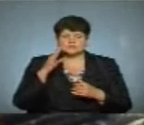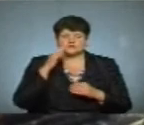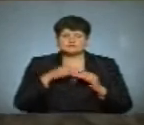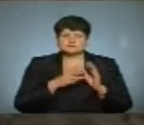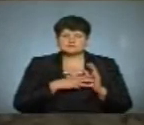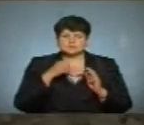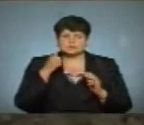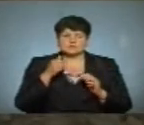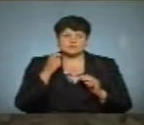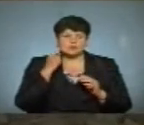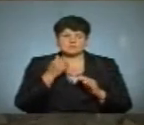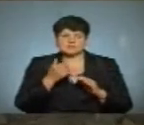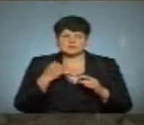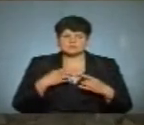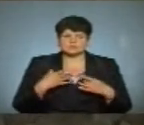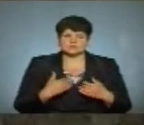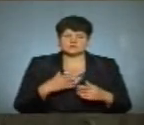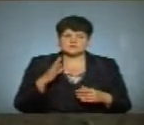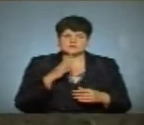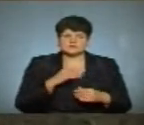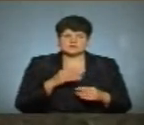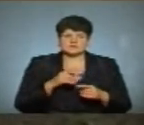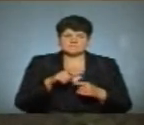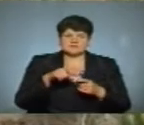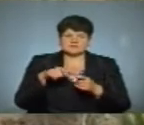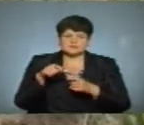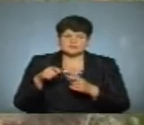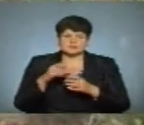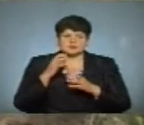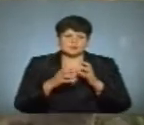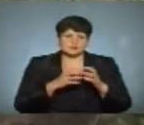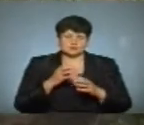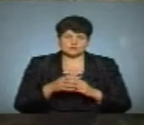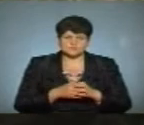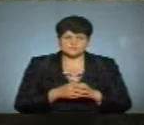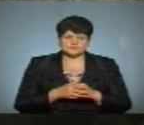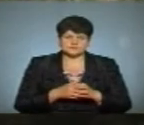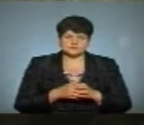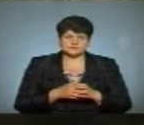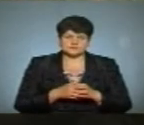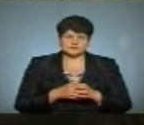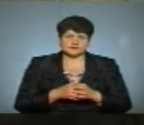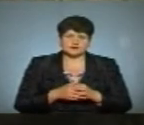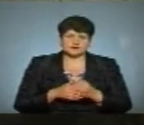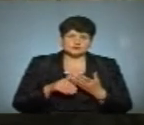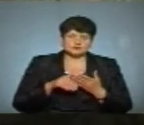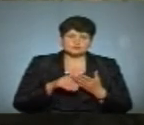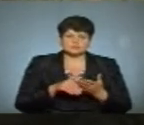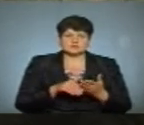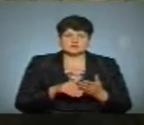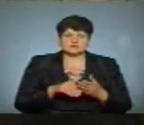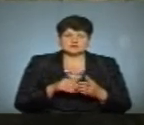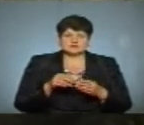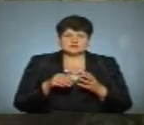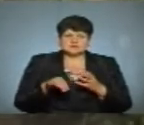років. Перед святкуванням він хоче встигнути підв'язати помідори. Долучився землю цей розкидати, допомагав